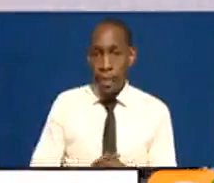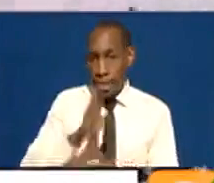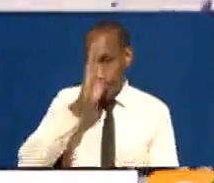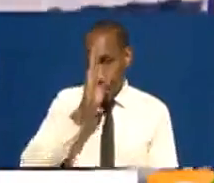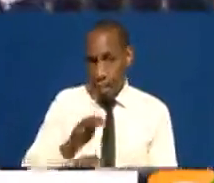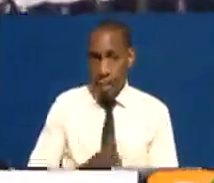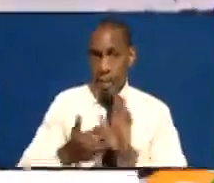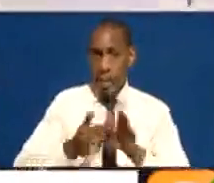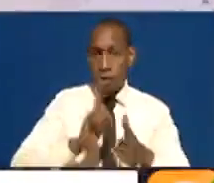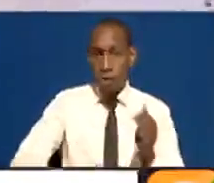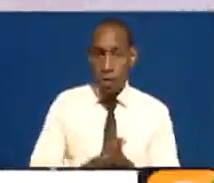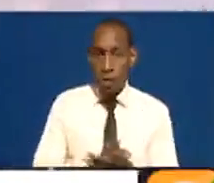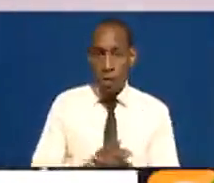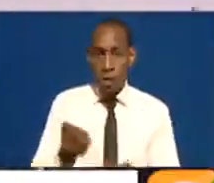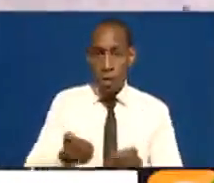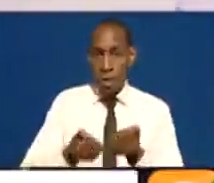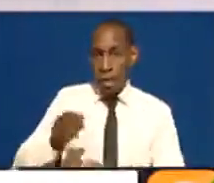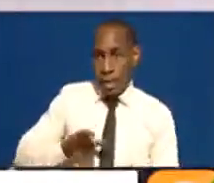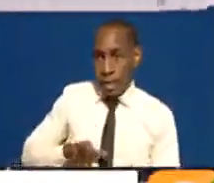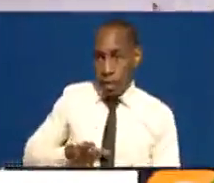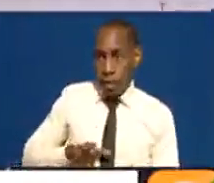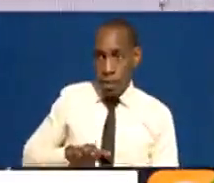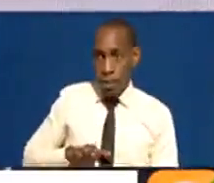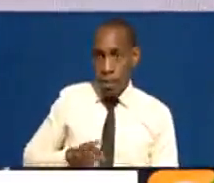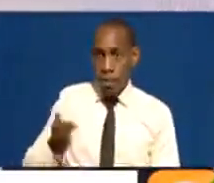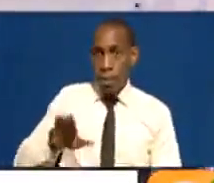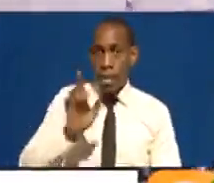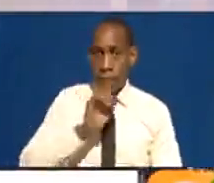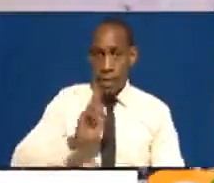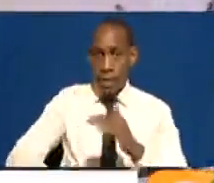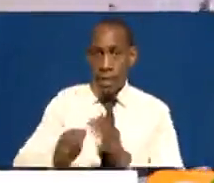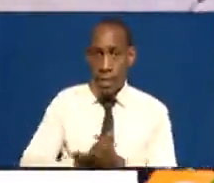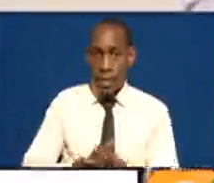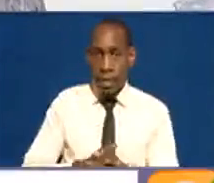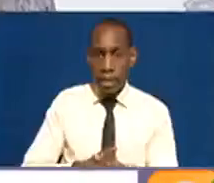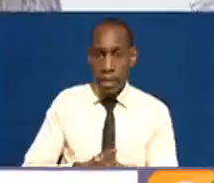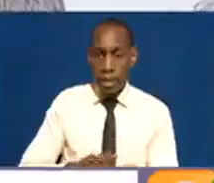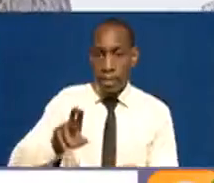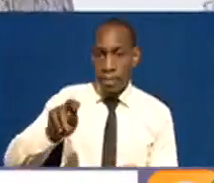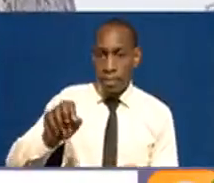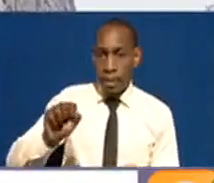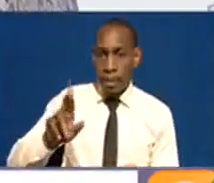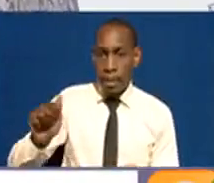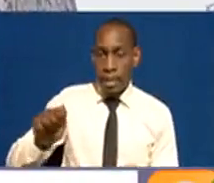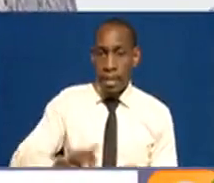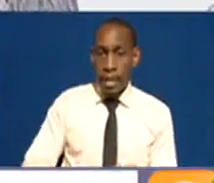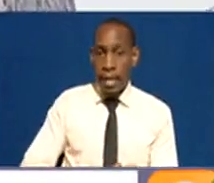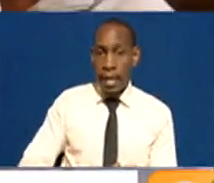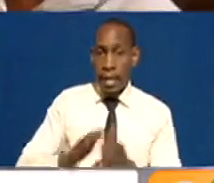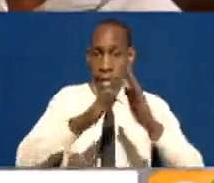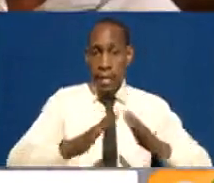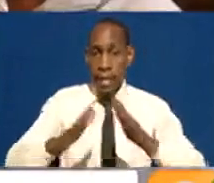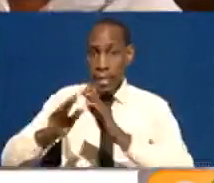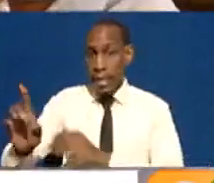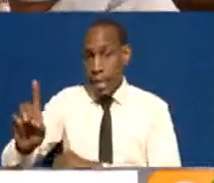Jumapili inaonyesha gari la Elizabeth Munyalo likiwa limeegeshwa ndani ya mtaa wa Nasra jijini Nairobi.